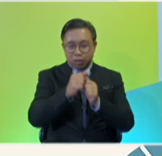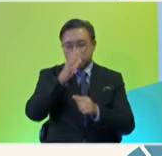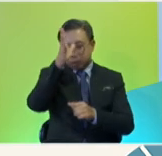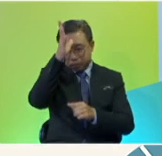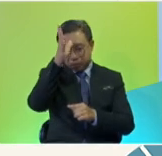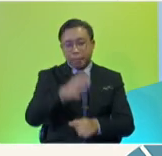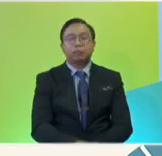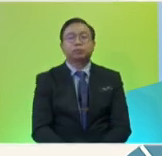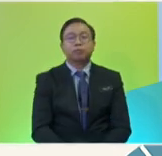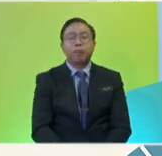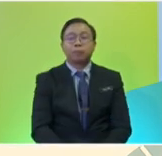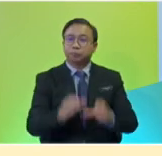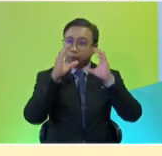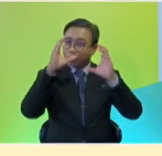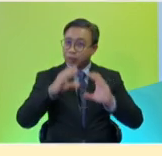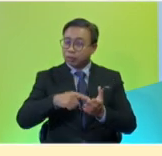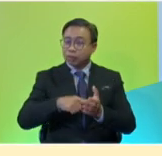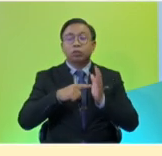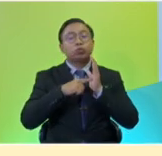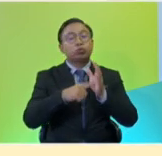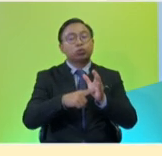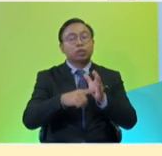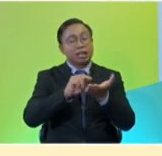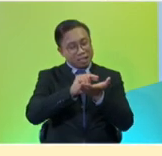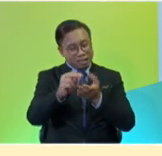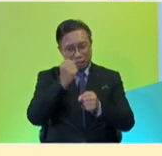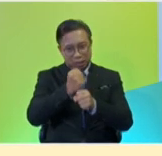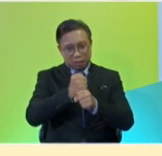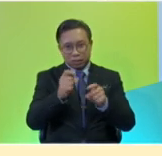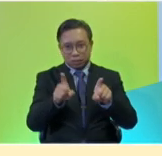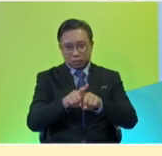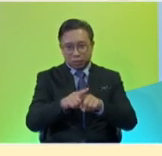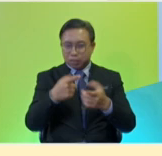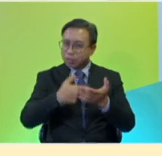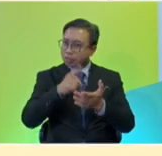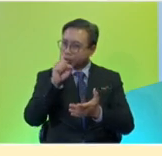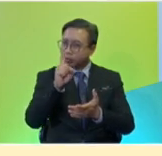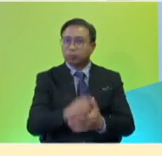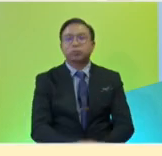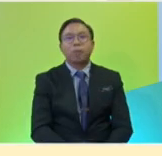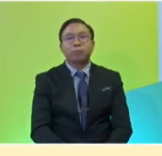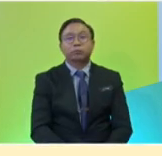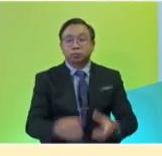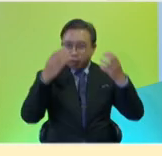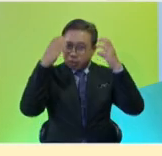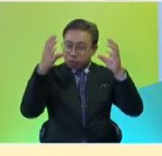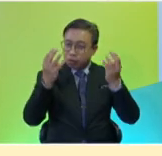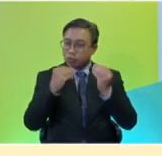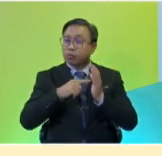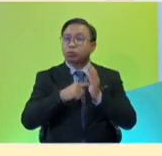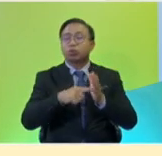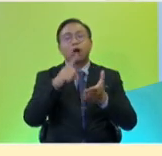jadi cara ini menunjukkan nilai kerjasama Oke lagi satu segenap Tunjukkan oke